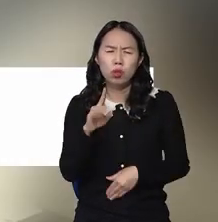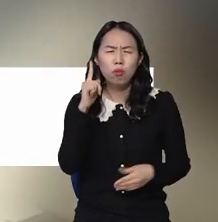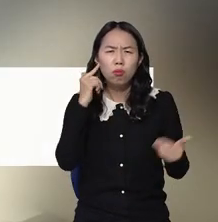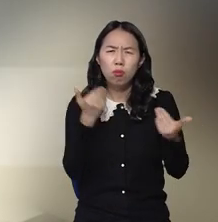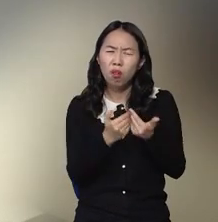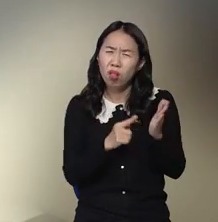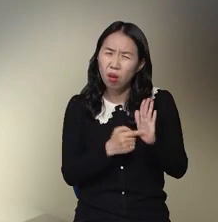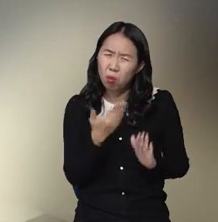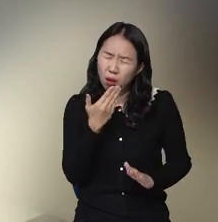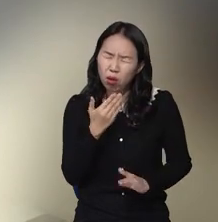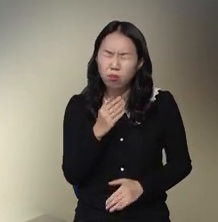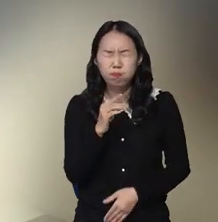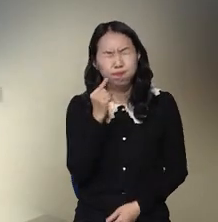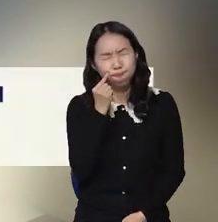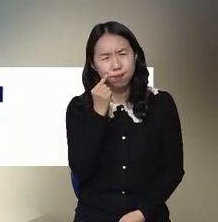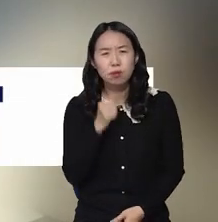하겠습니까?